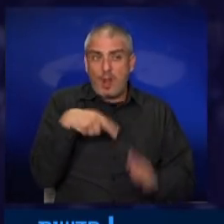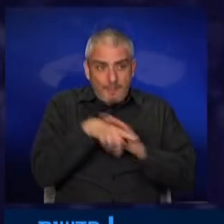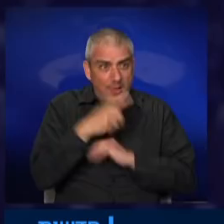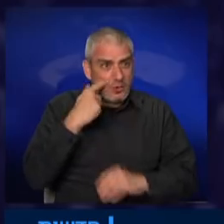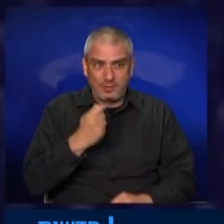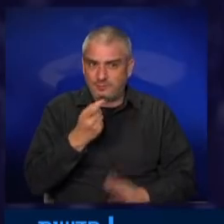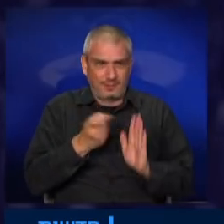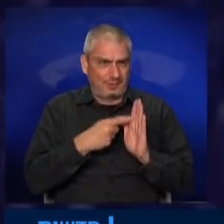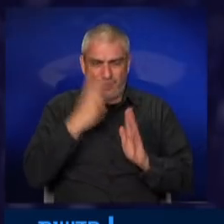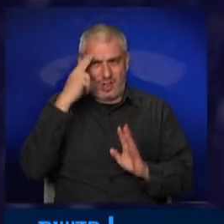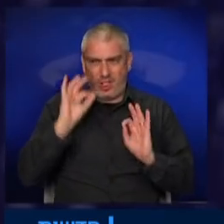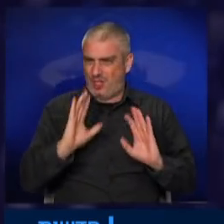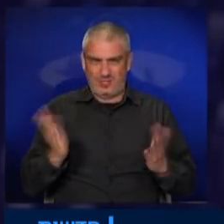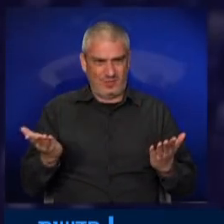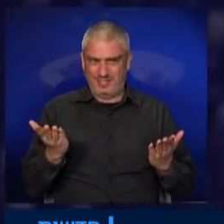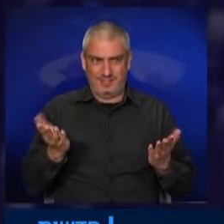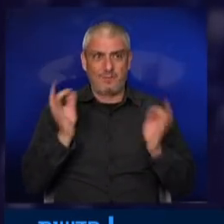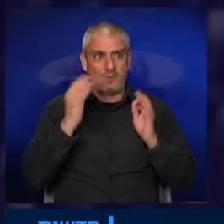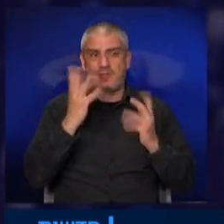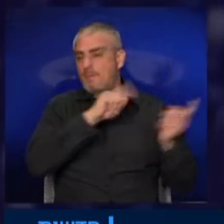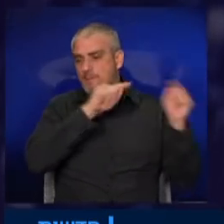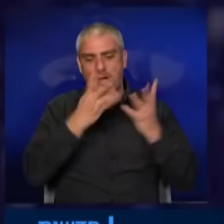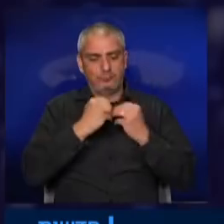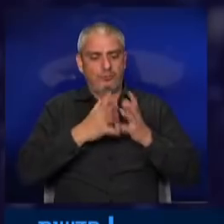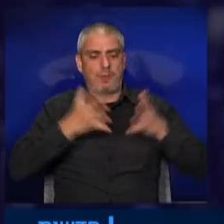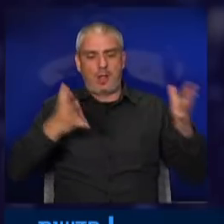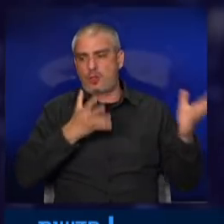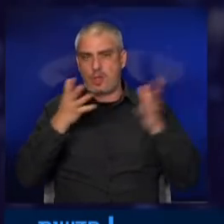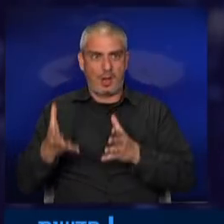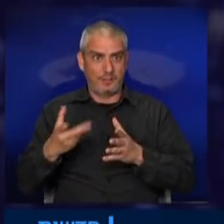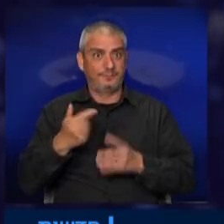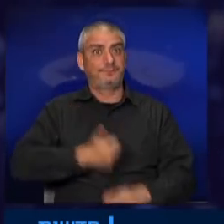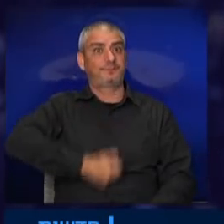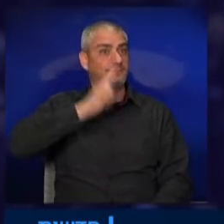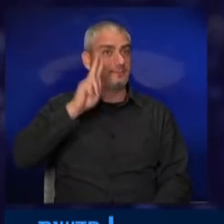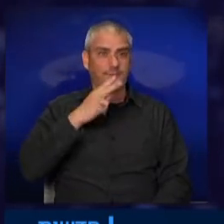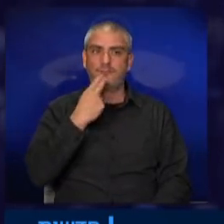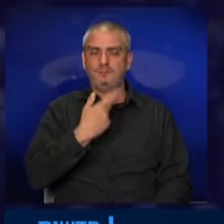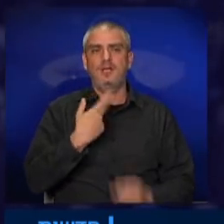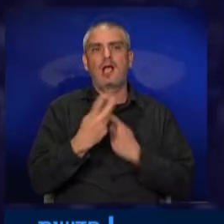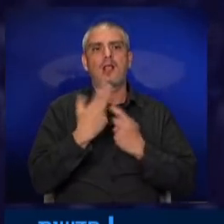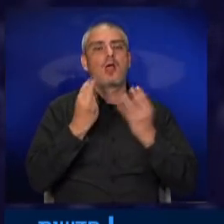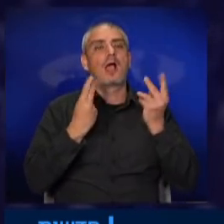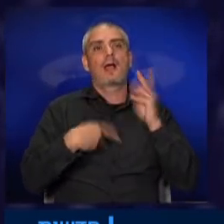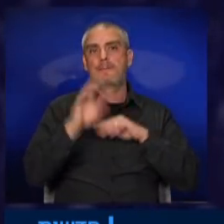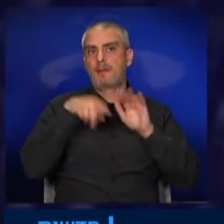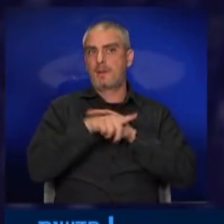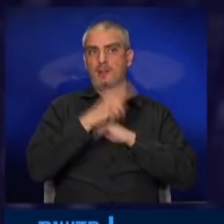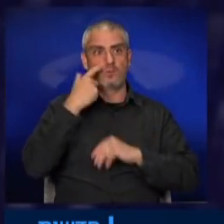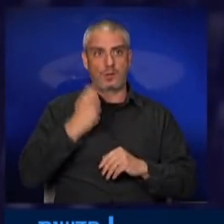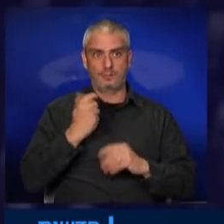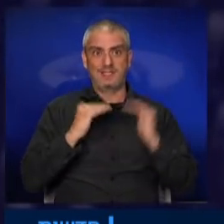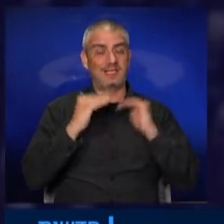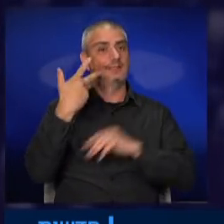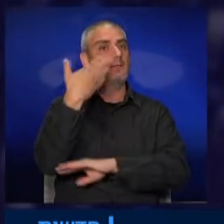פליט אוקראיני. זו דרישה לא הגיונית, במיוחד אם מגיעה משפחה גדולה. השרה איילת שקד השיבה, קלטנו הכי הרבה פליטים אוקראינים